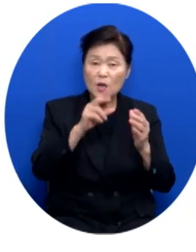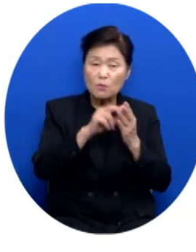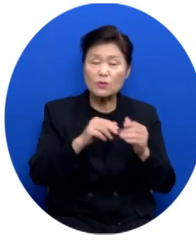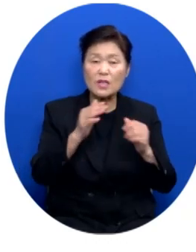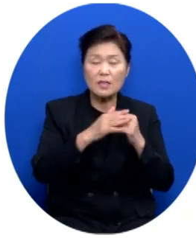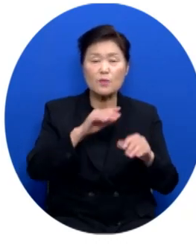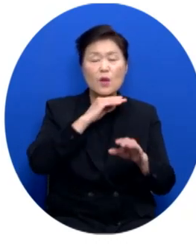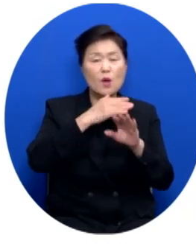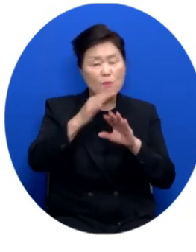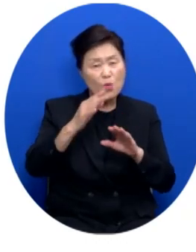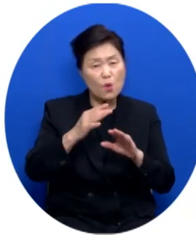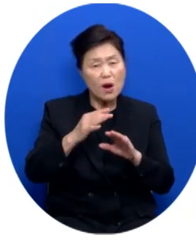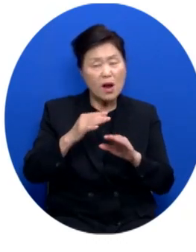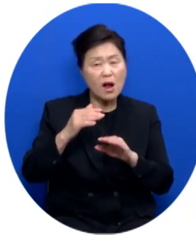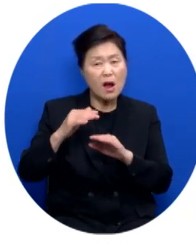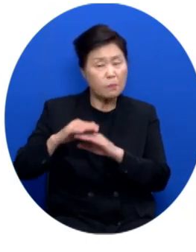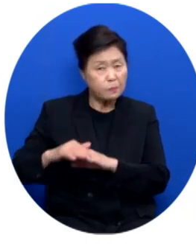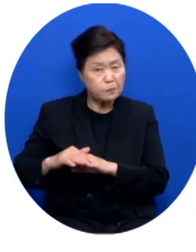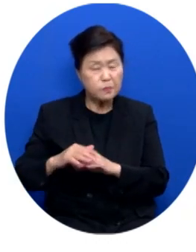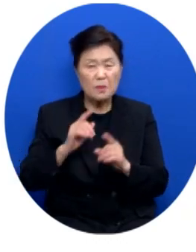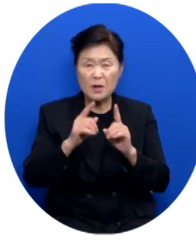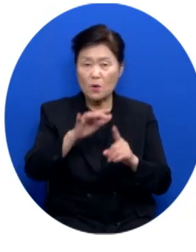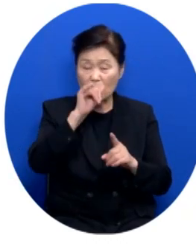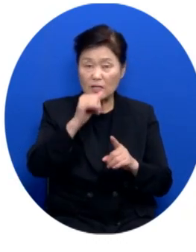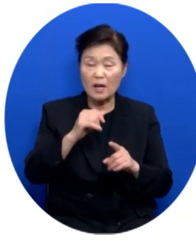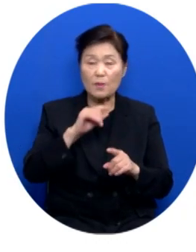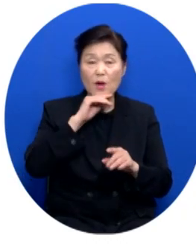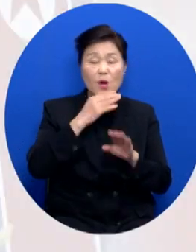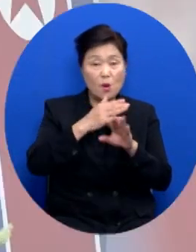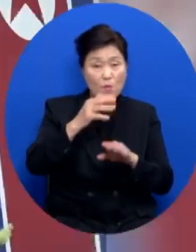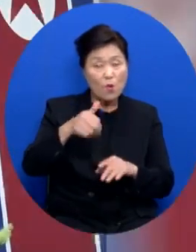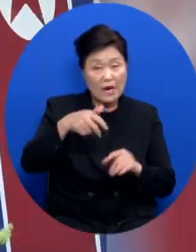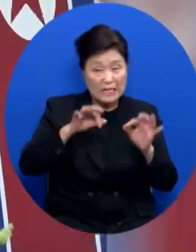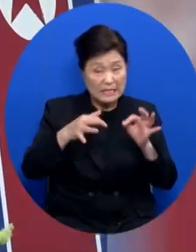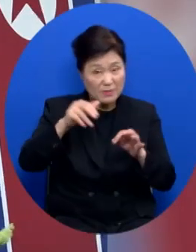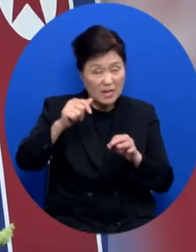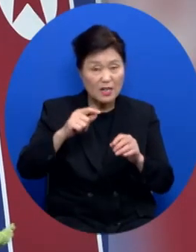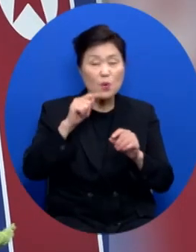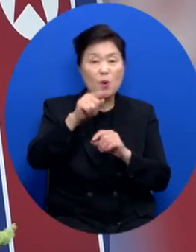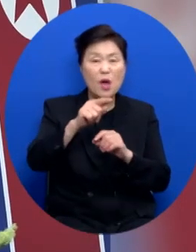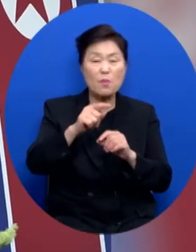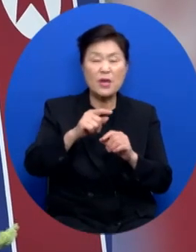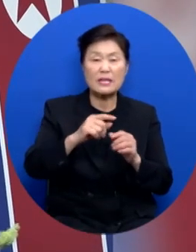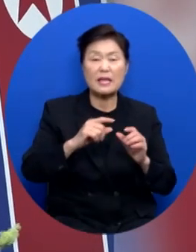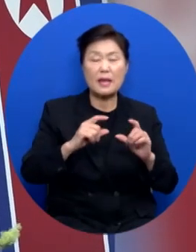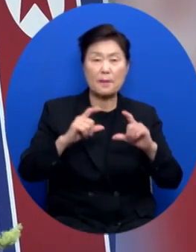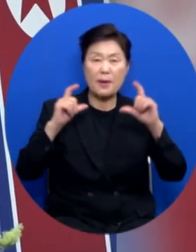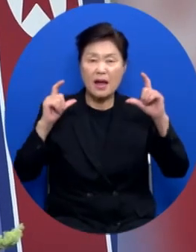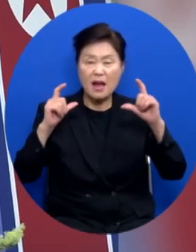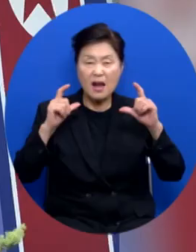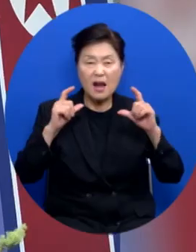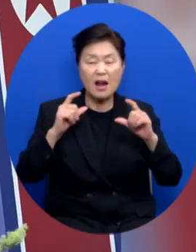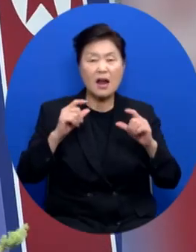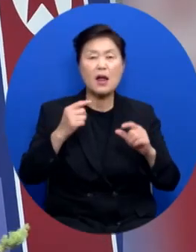소홀히 다뤄지는 경향이 있다며 김정은 국무위원장이 외부를 향해 메시지를 보내고 싶을 것이라고 지적했습니다.